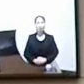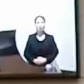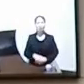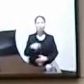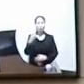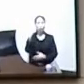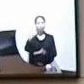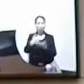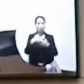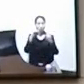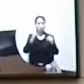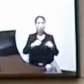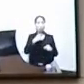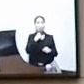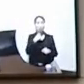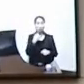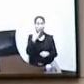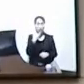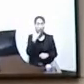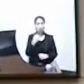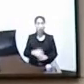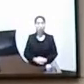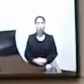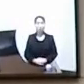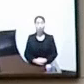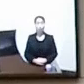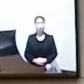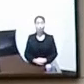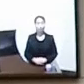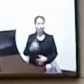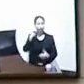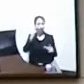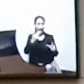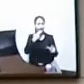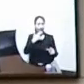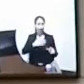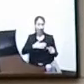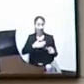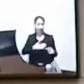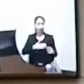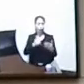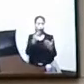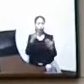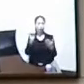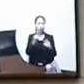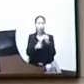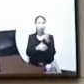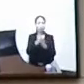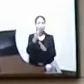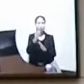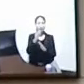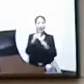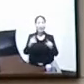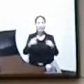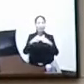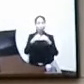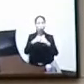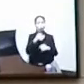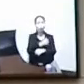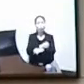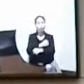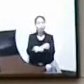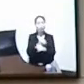본안건을 원안대로 가결하고자 하는데 이유 없으십니까? 이유 없으므로 의사일정 제9항 안동시 청년노동자 지원조례